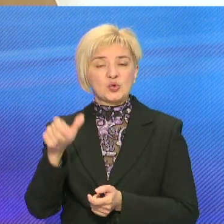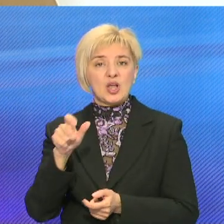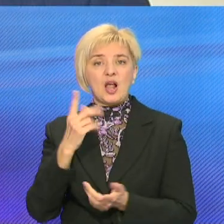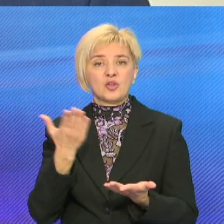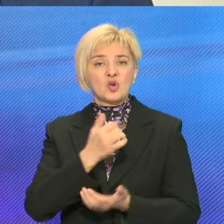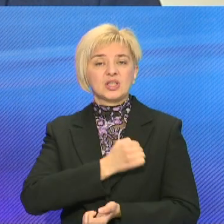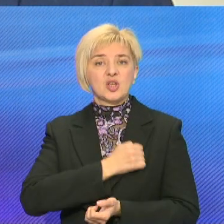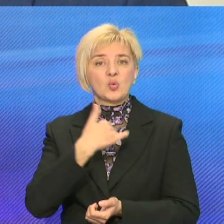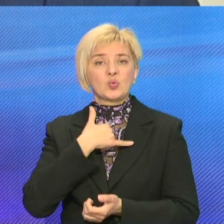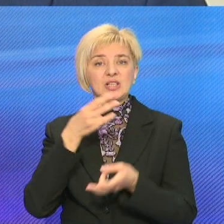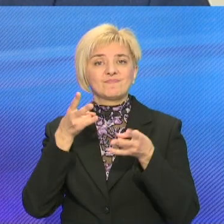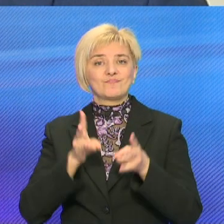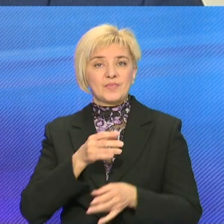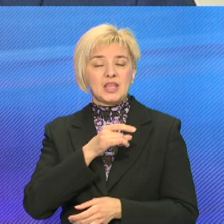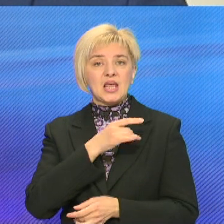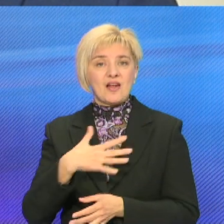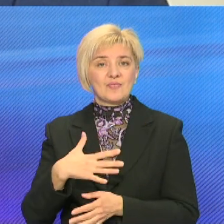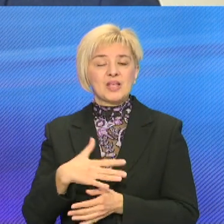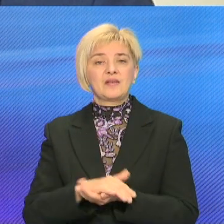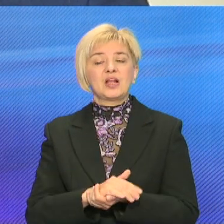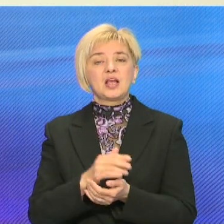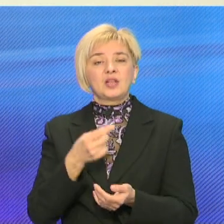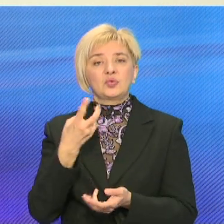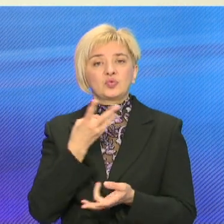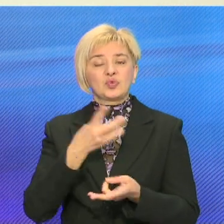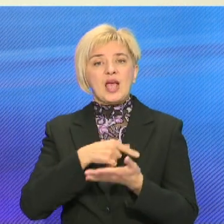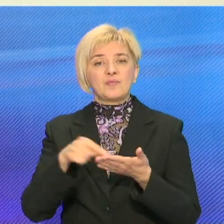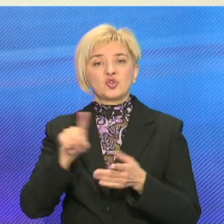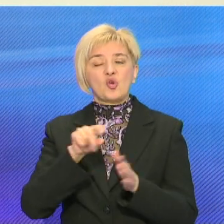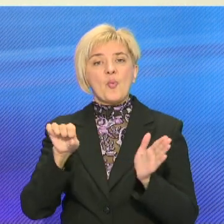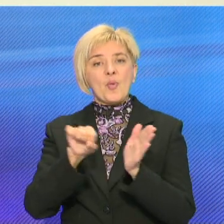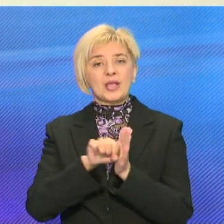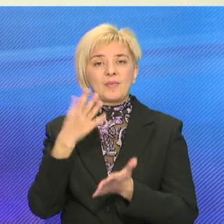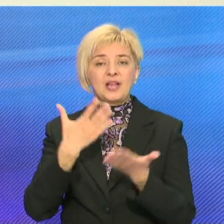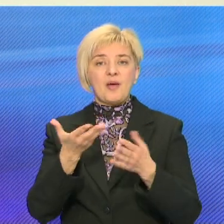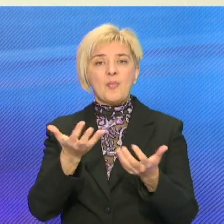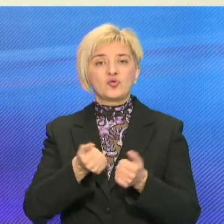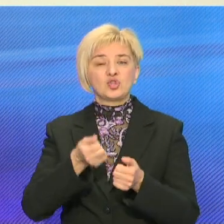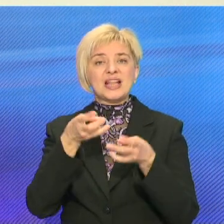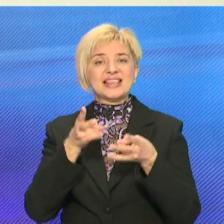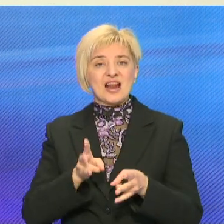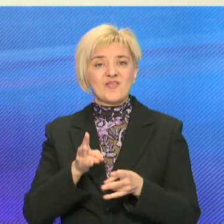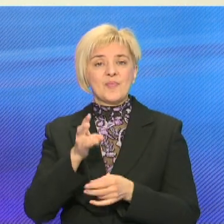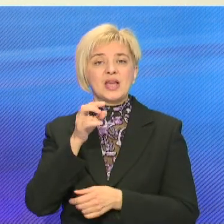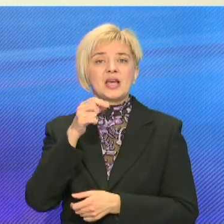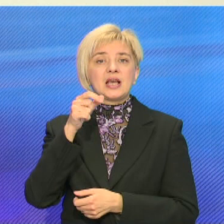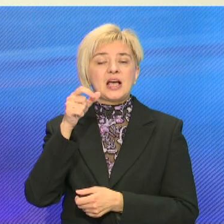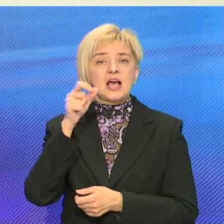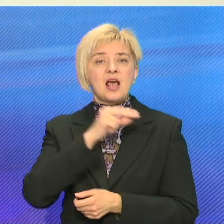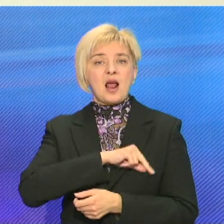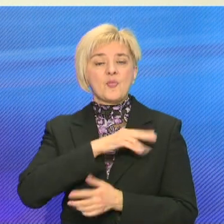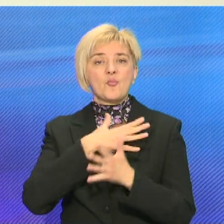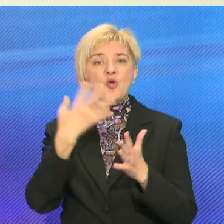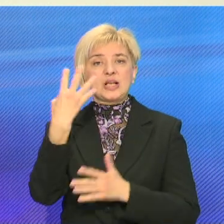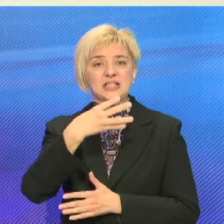нас травмировались, то следует отметить, что на данный период у нас погибли или получили тяжелые травмы работники более